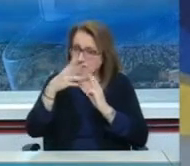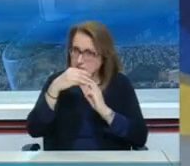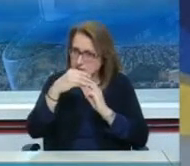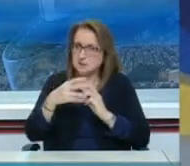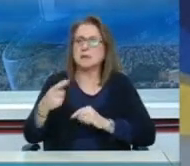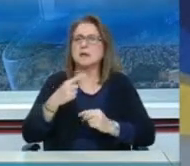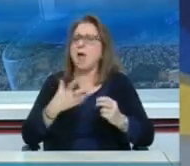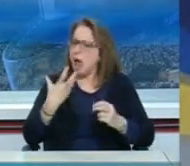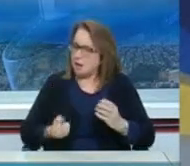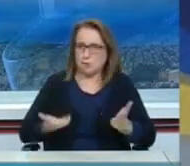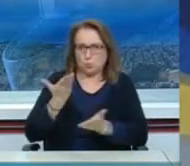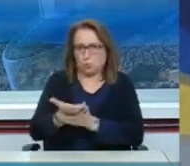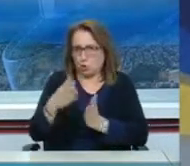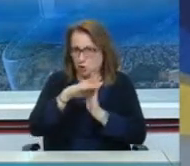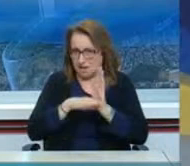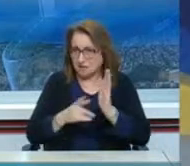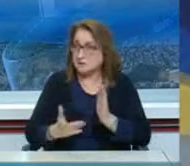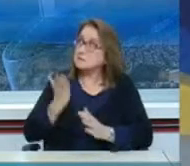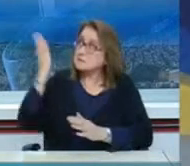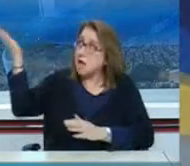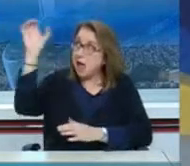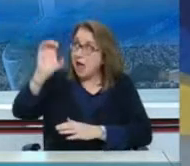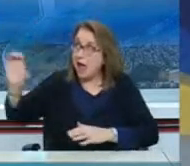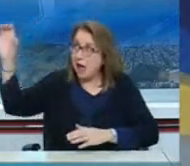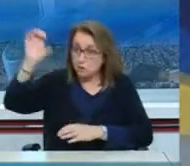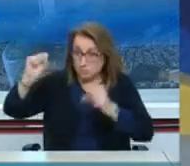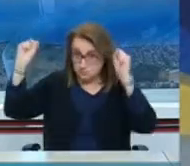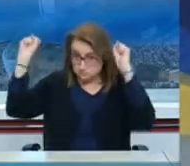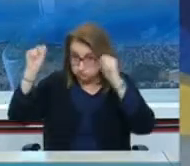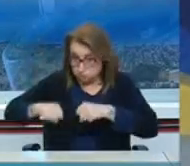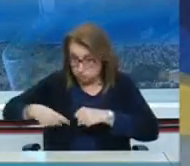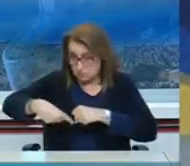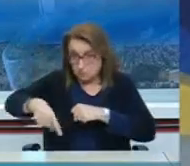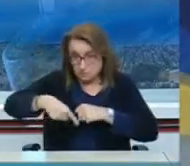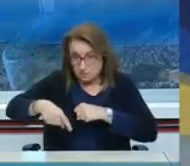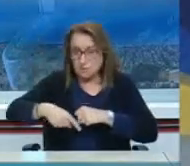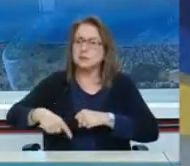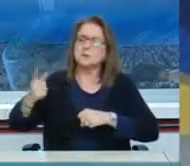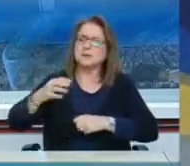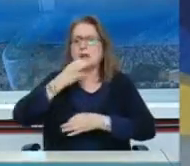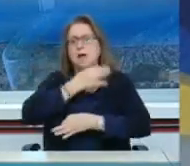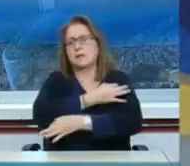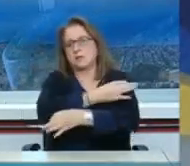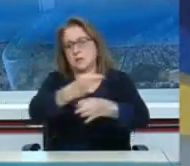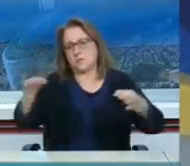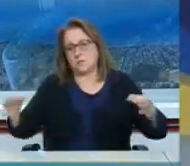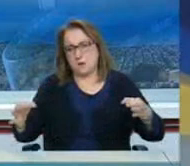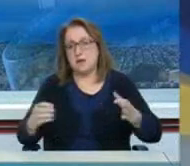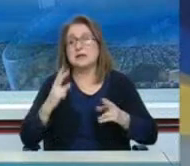ευρωπαϊκά όργανα τις αμέσως επόμενες ημέρες. Απαιτείται από όλους μας